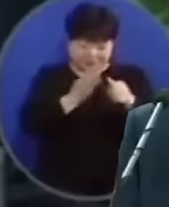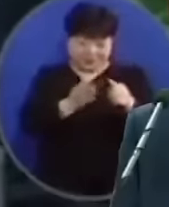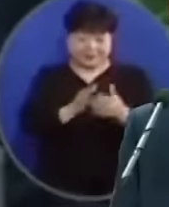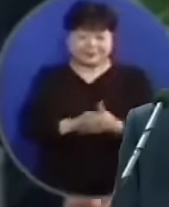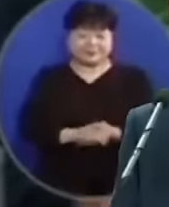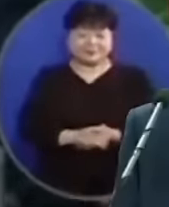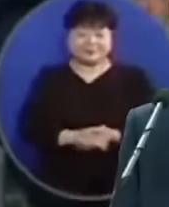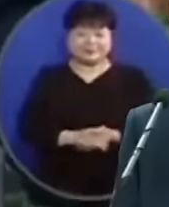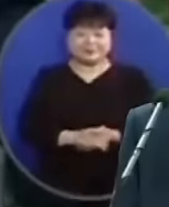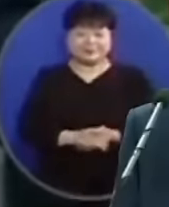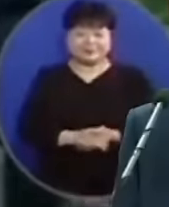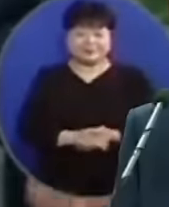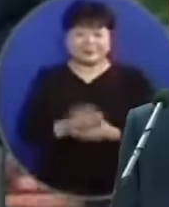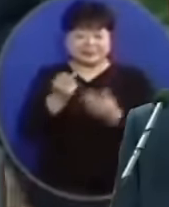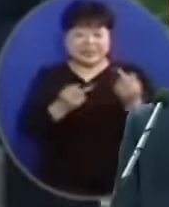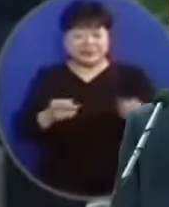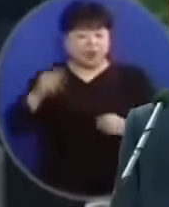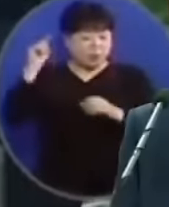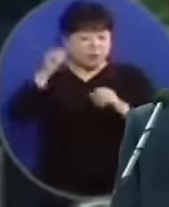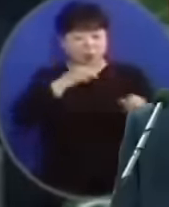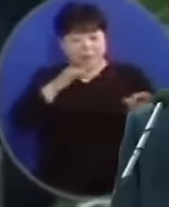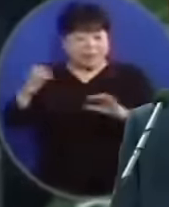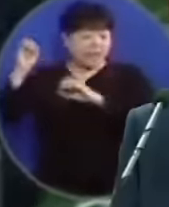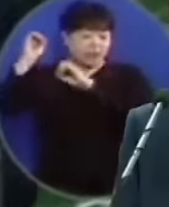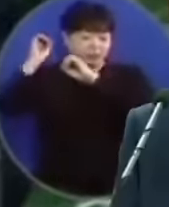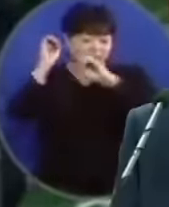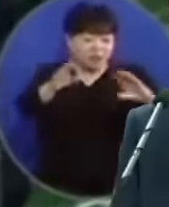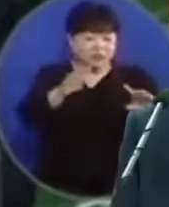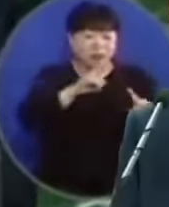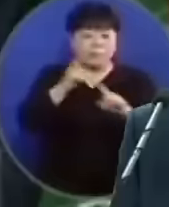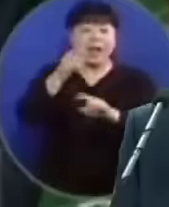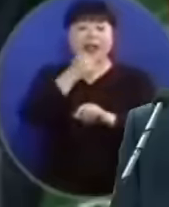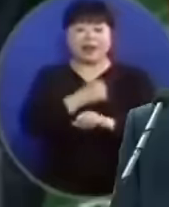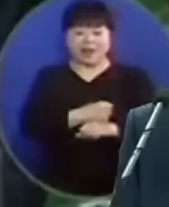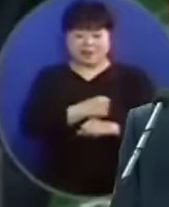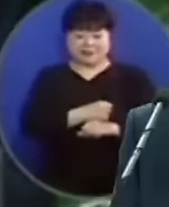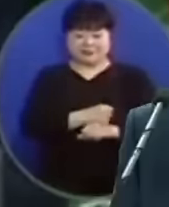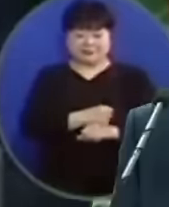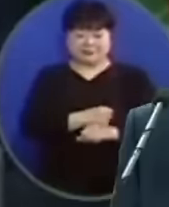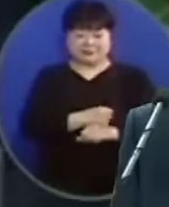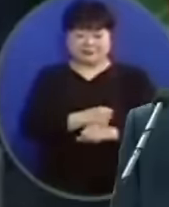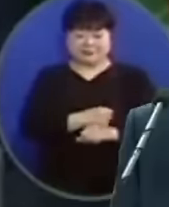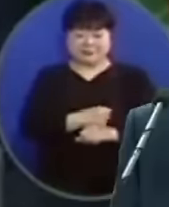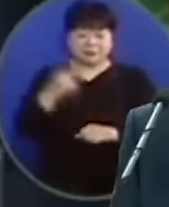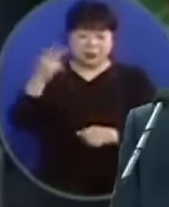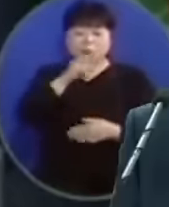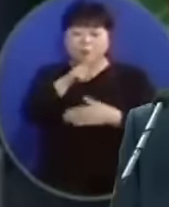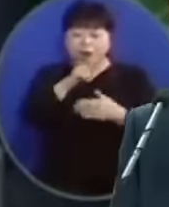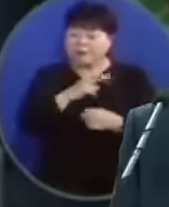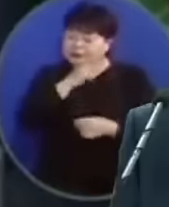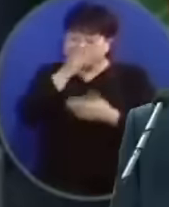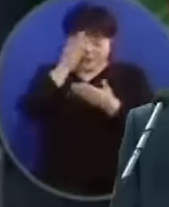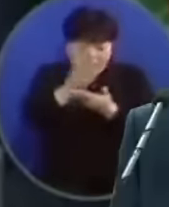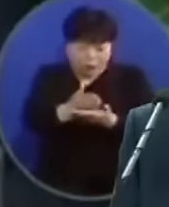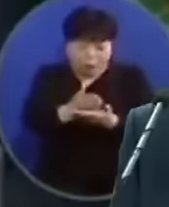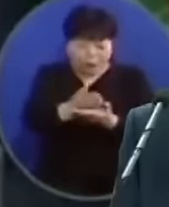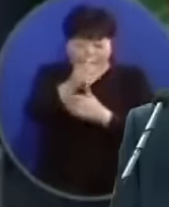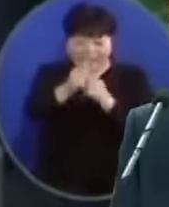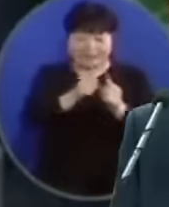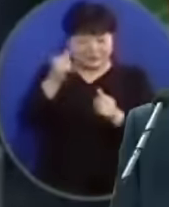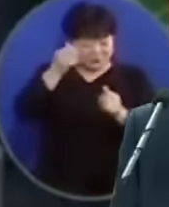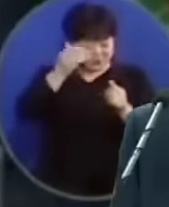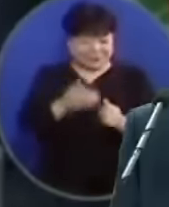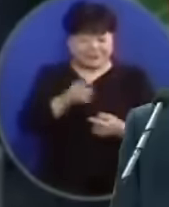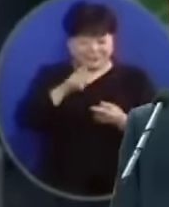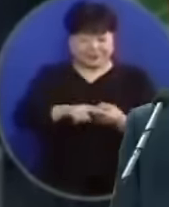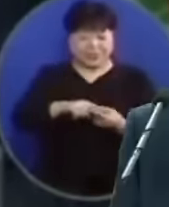바랍니다. 이 산들어 명하여 저 바다에 던져라 말하라고 말하는 것입니다. 그리고 마음에 의심하지 않으면 하나님 성령이